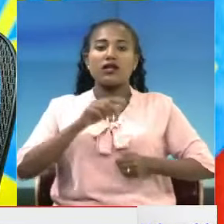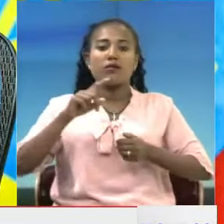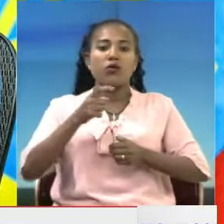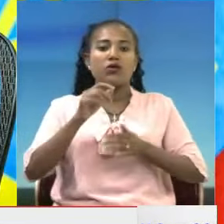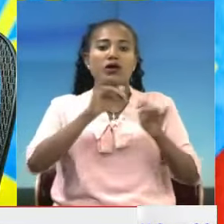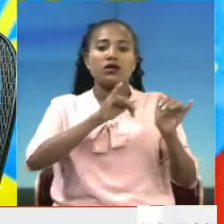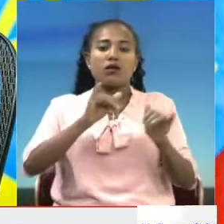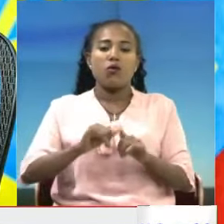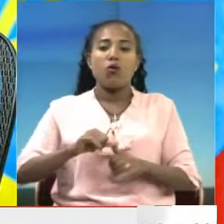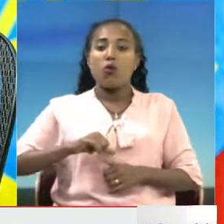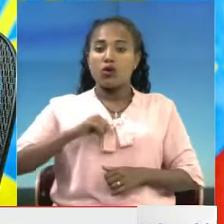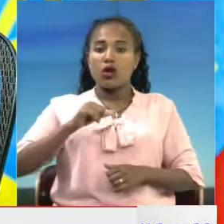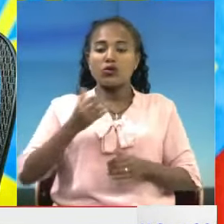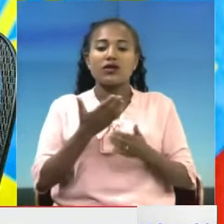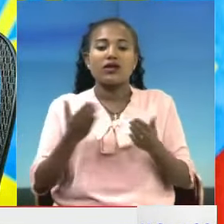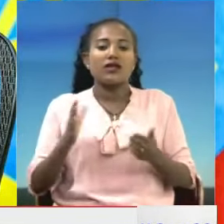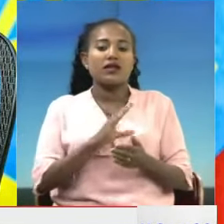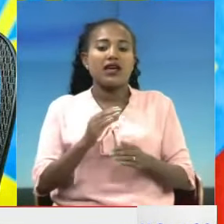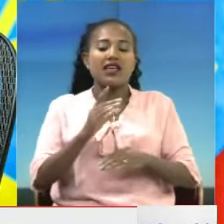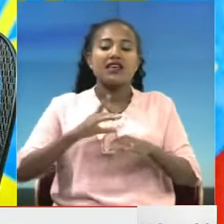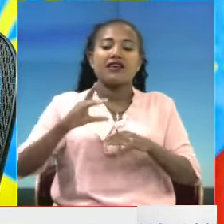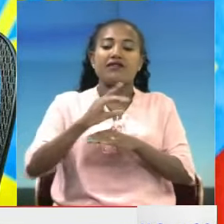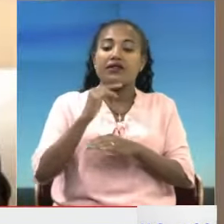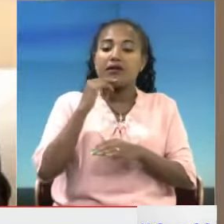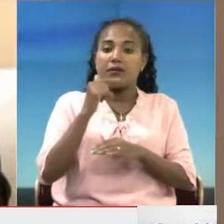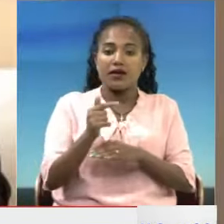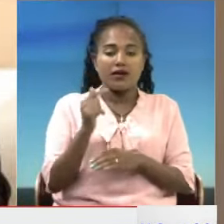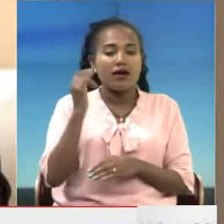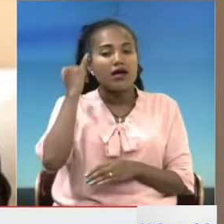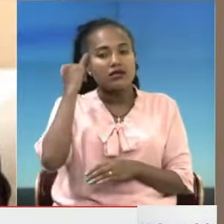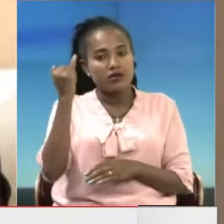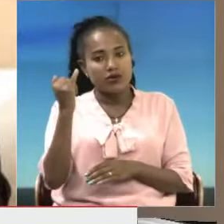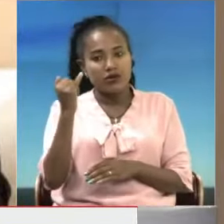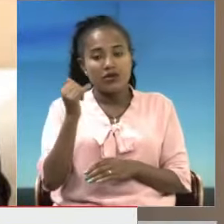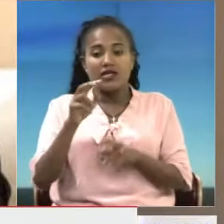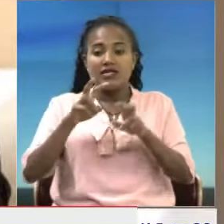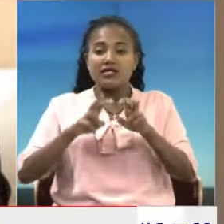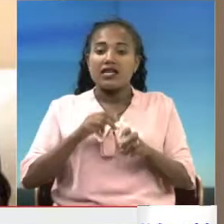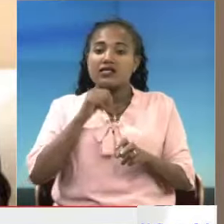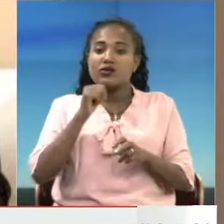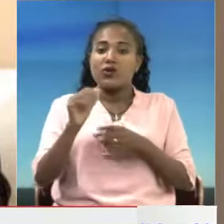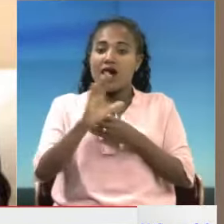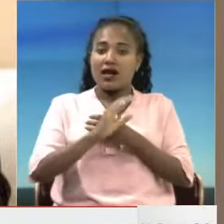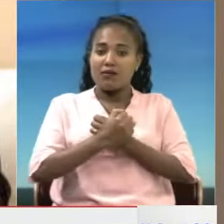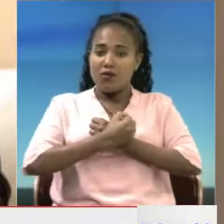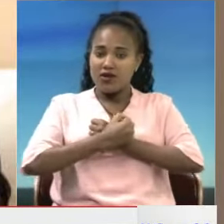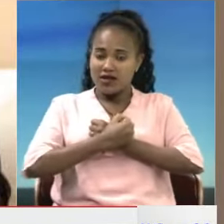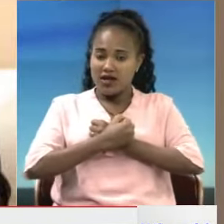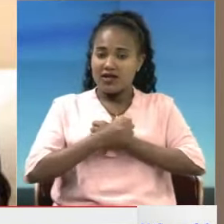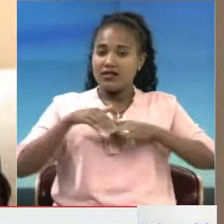መሆን ደግሞ ኩራቱ የትና ከፍ እንደሚል አስቡት። ሳይሰስቱ ሀገርን